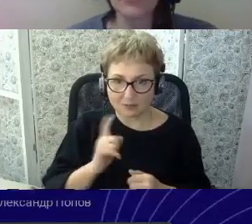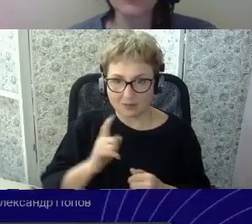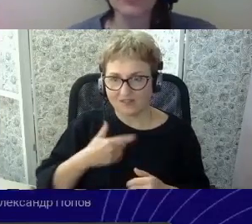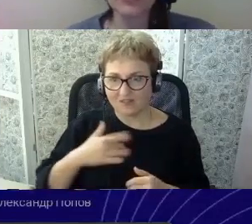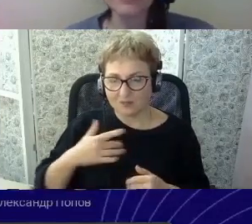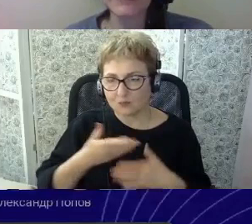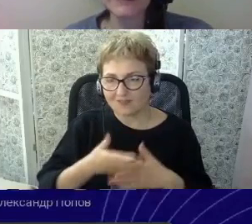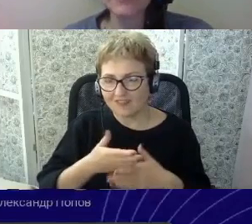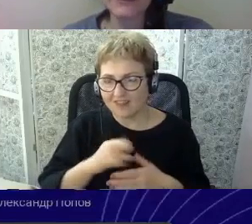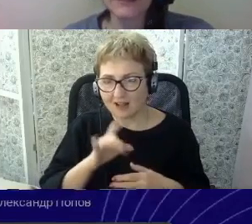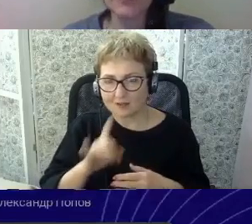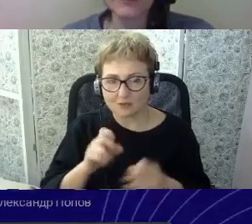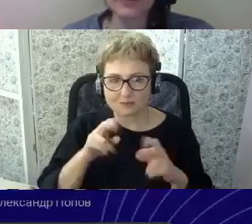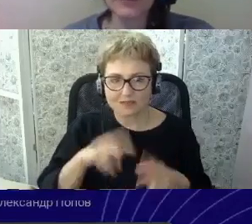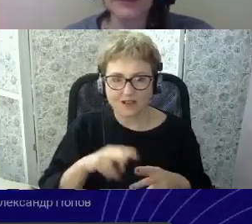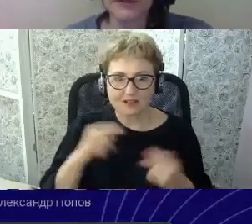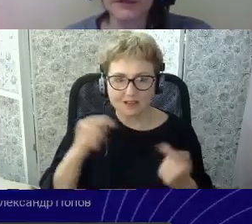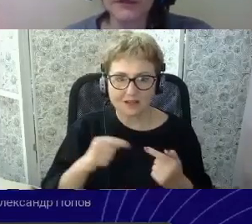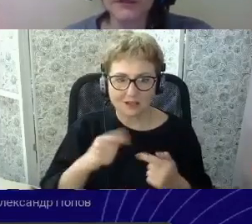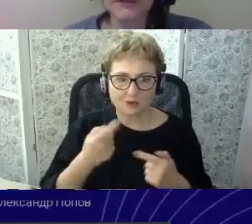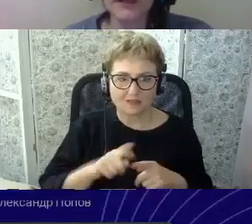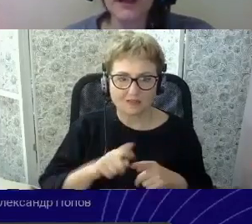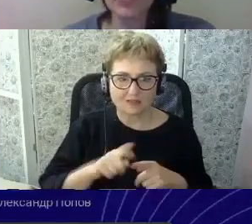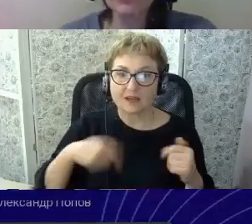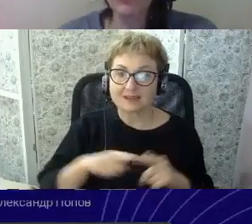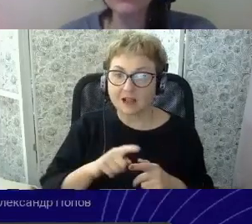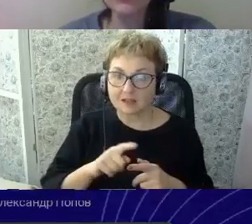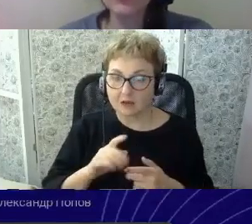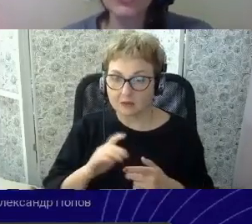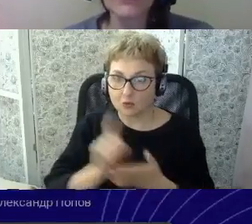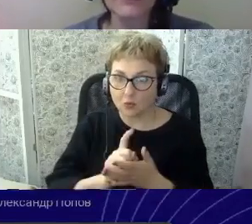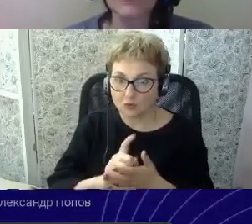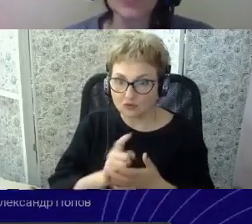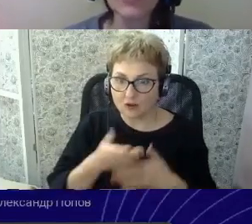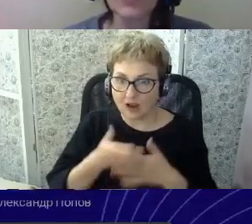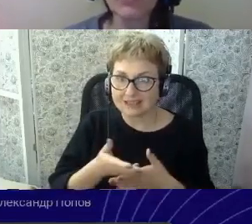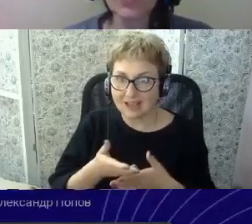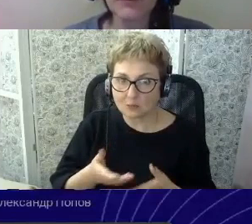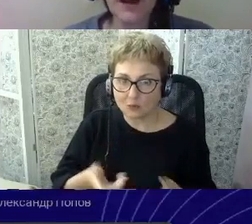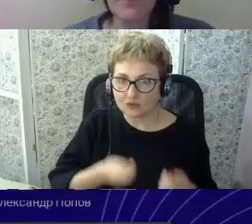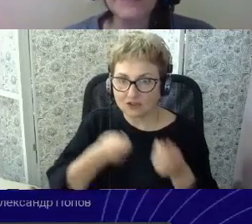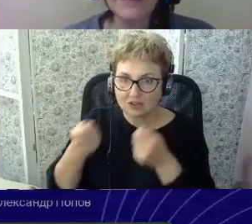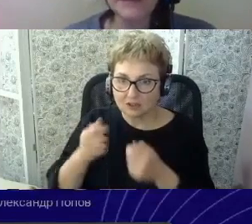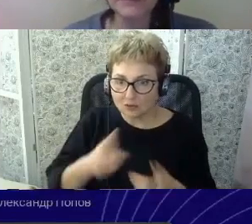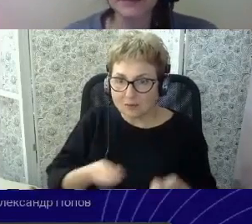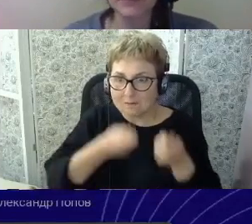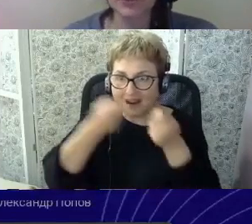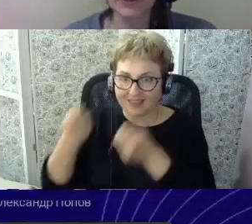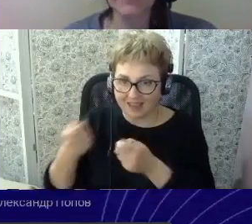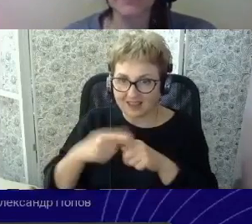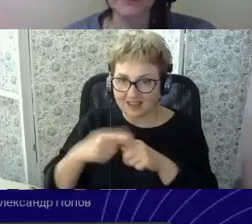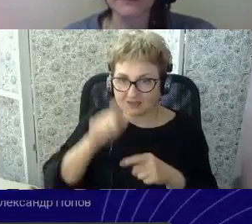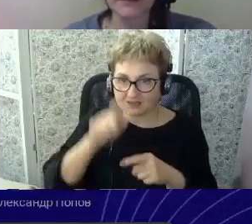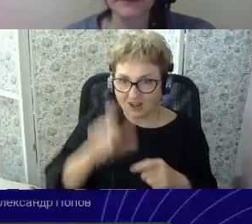волонтер или какой-то иной специалист, специально определенный в этой организации, условно должен оказать помощь в том, чтобы поднять